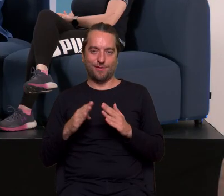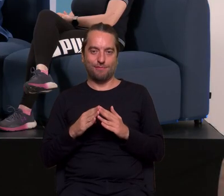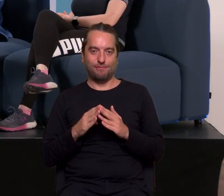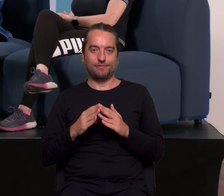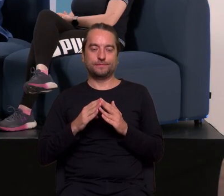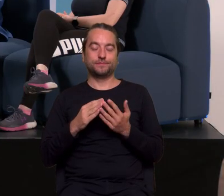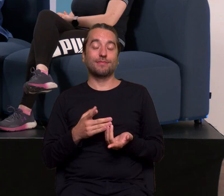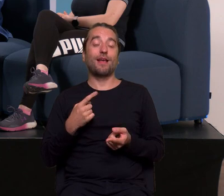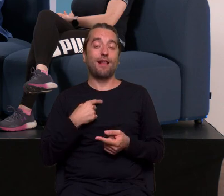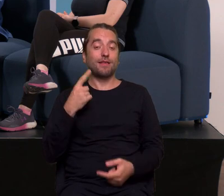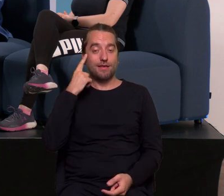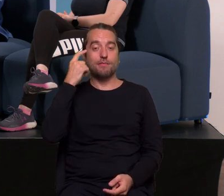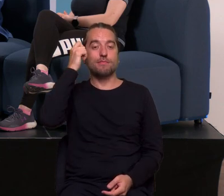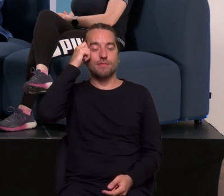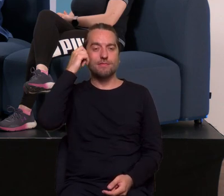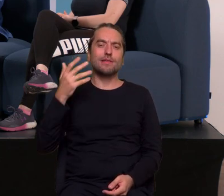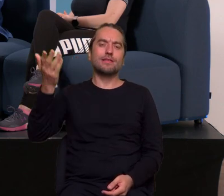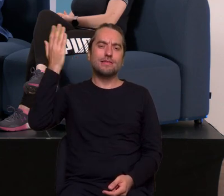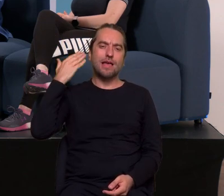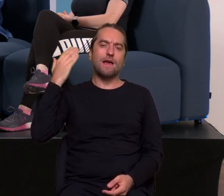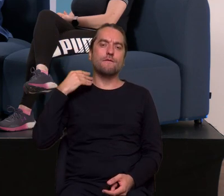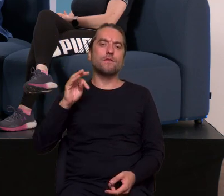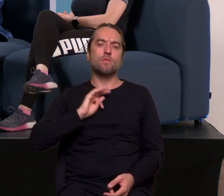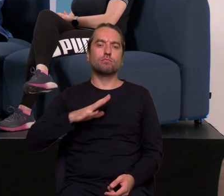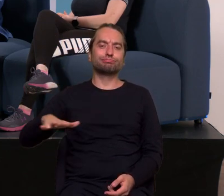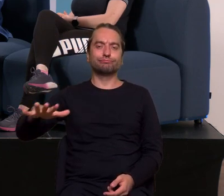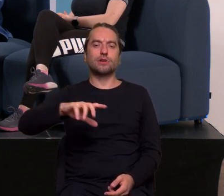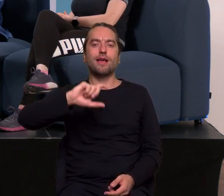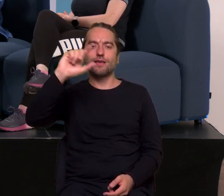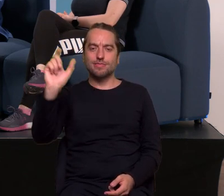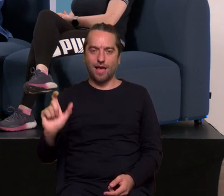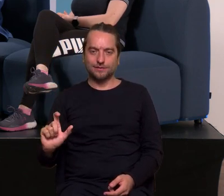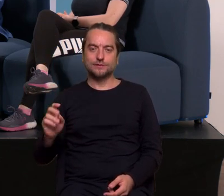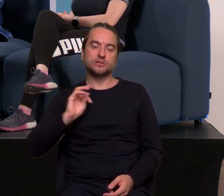bardzo wielu ludzi w Gdańsku, także moich sąsiadów,